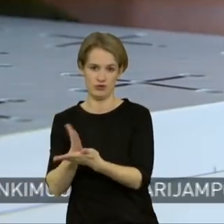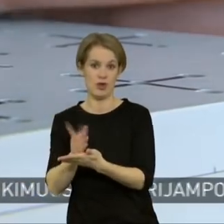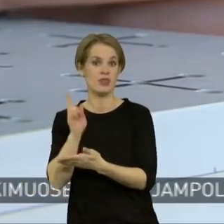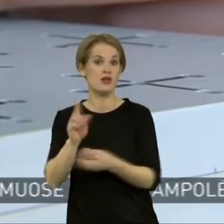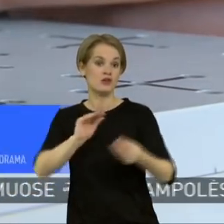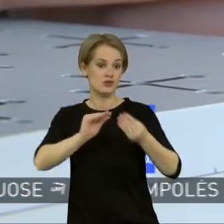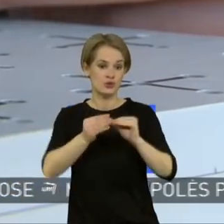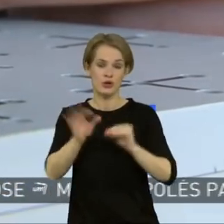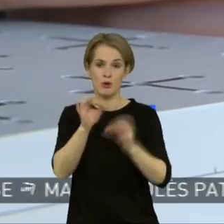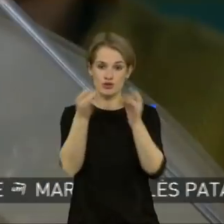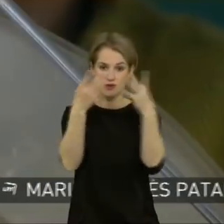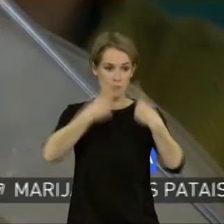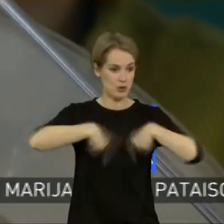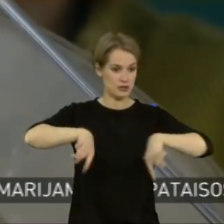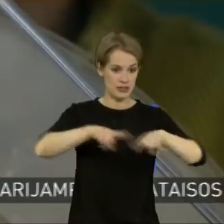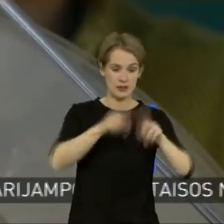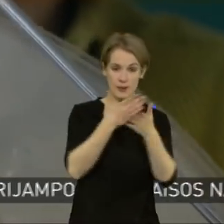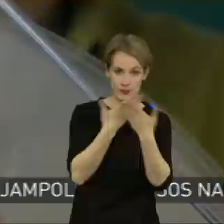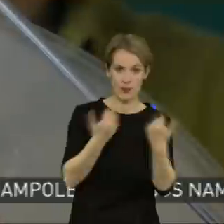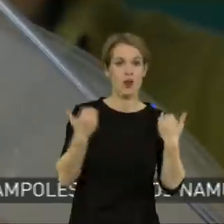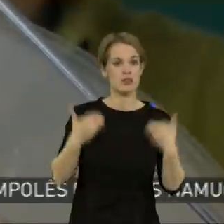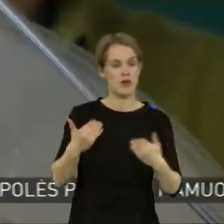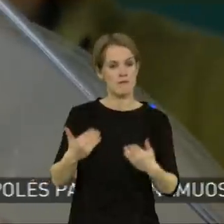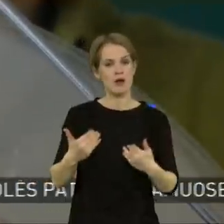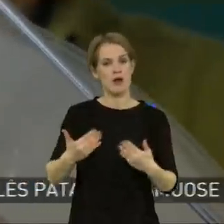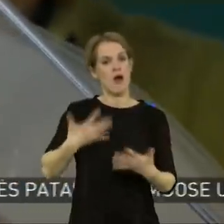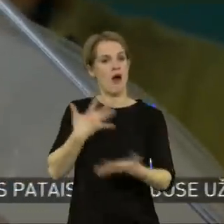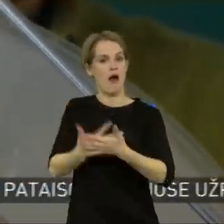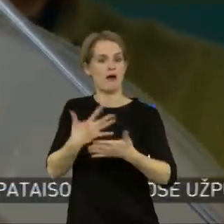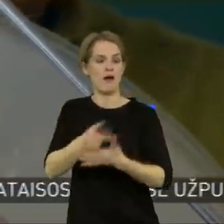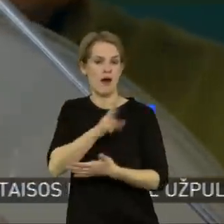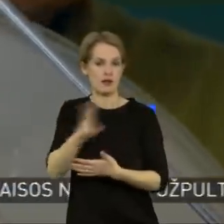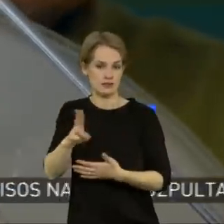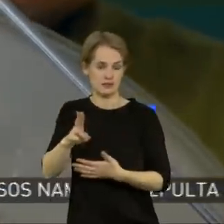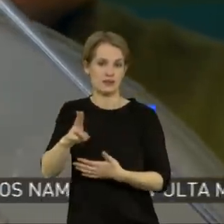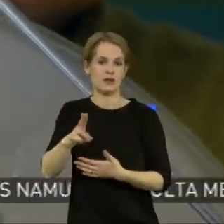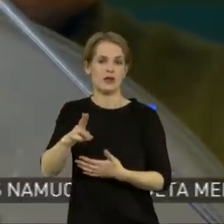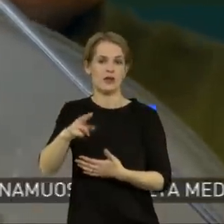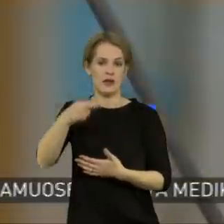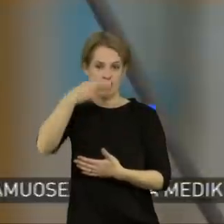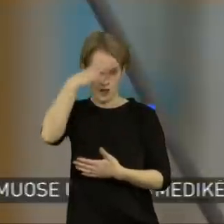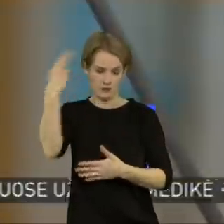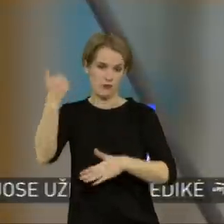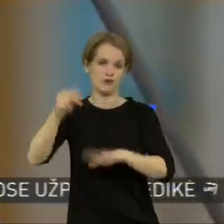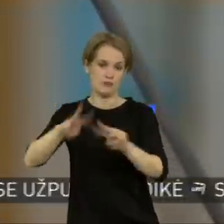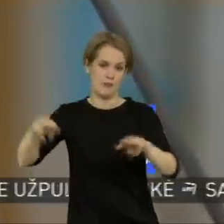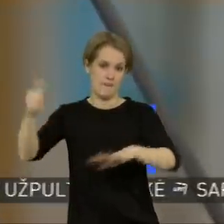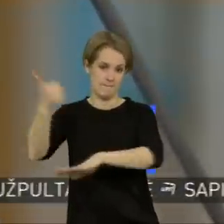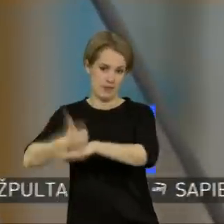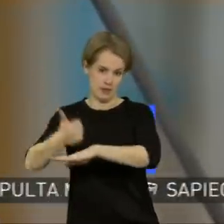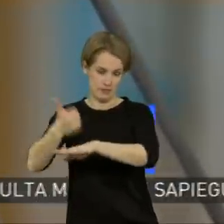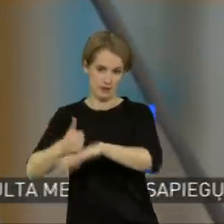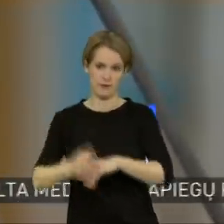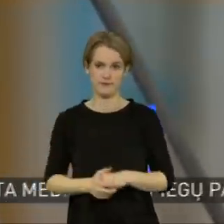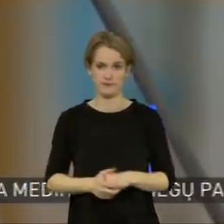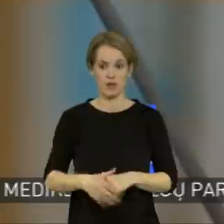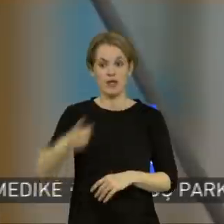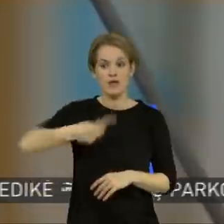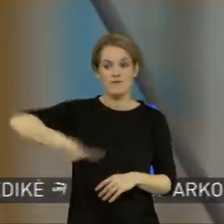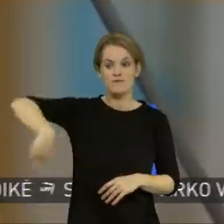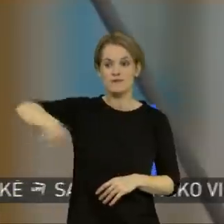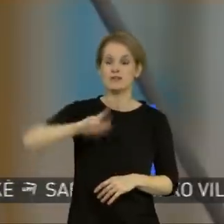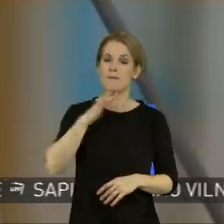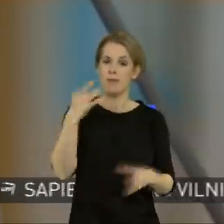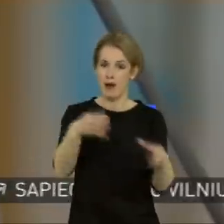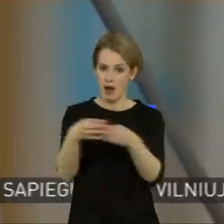Dabar iniciatyvos imasi premjerė Ingrida Šimonytė. Partijų lyderiai sutarė, švietimo kokybė turi gerėti. Pavyzdžiui,